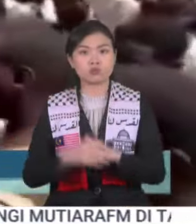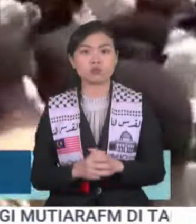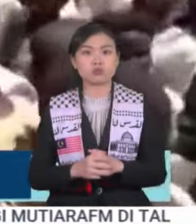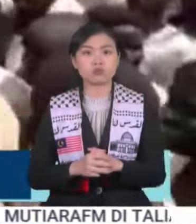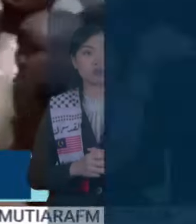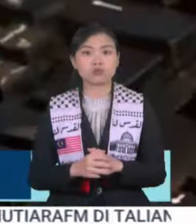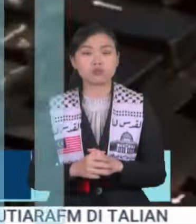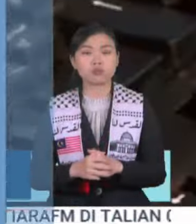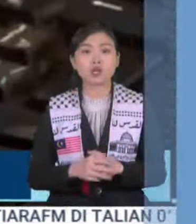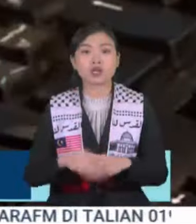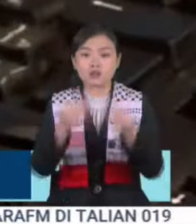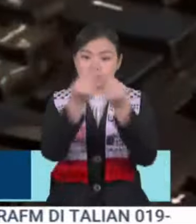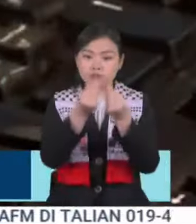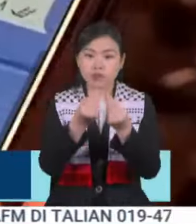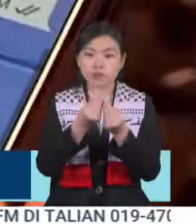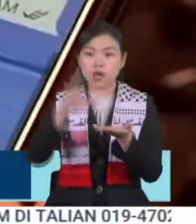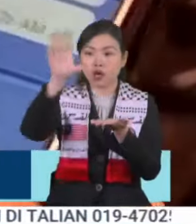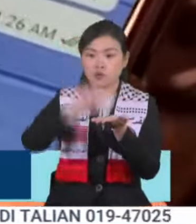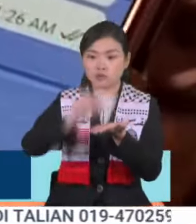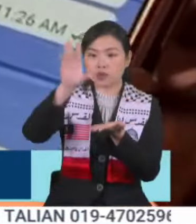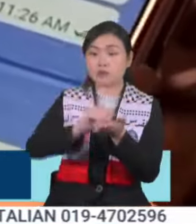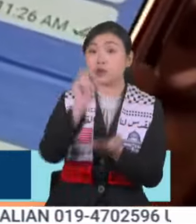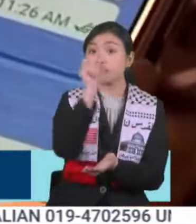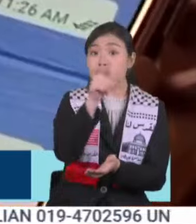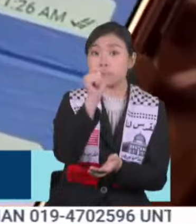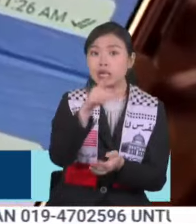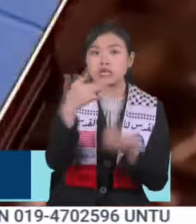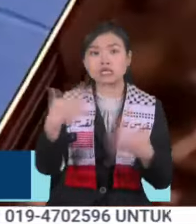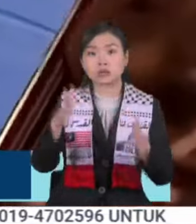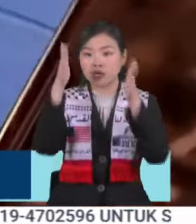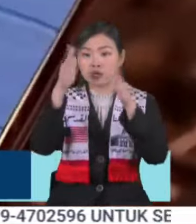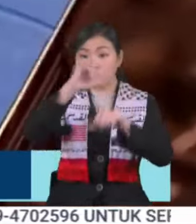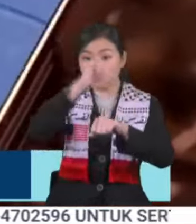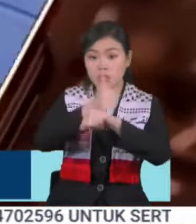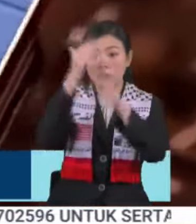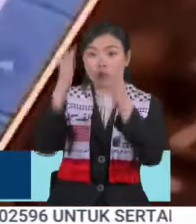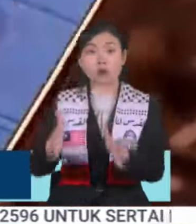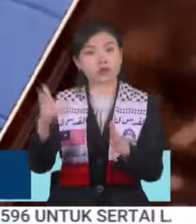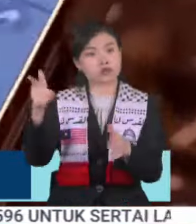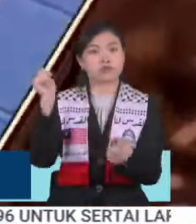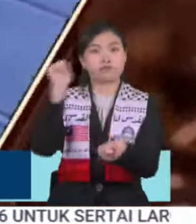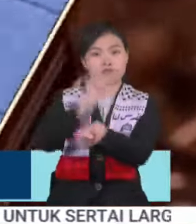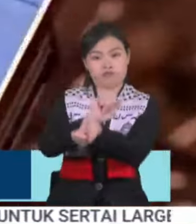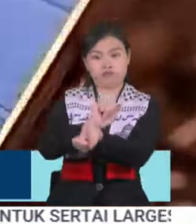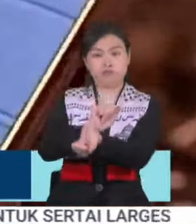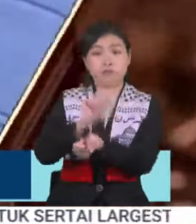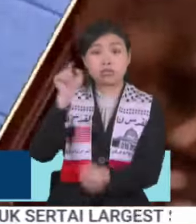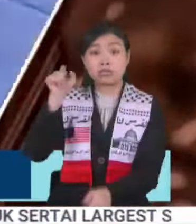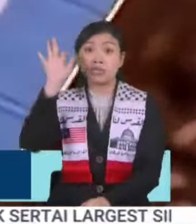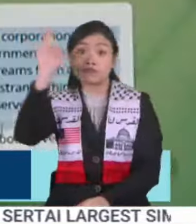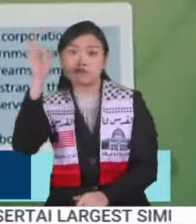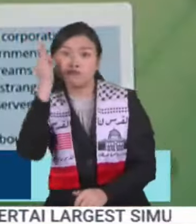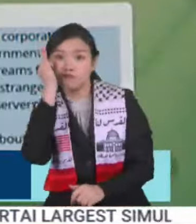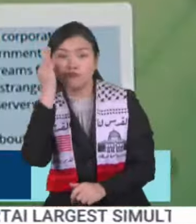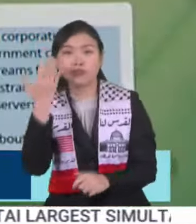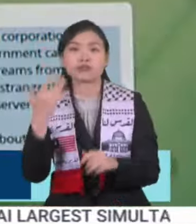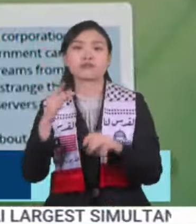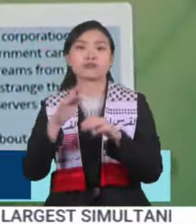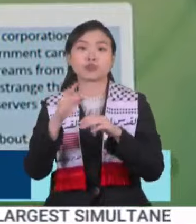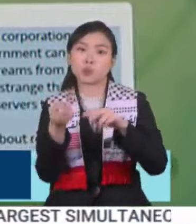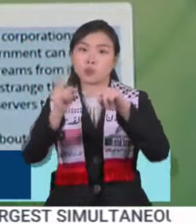Bilangan muat turun Telegram di App Store meningkat selepas pengasas aplikasi itu ditahan. Di Perancis, aplikasi tersebut naik ke tempat pertama